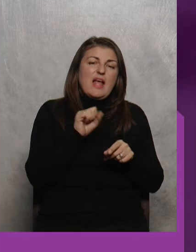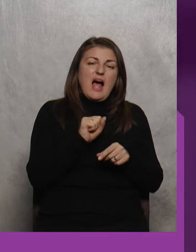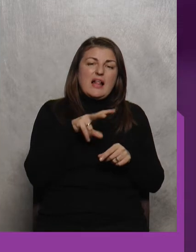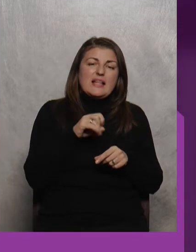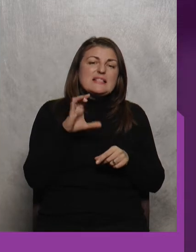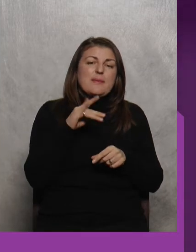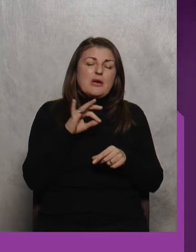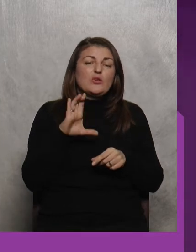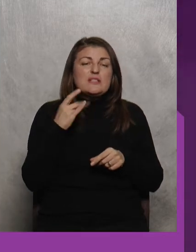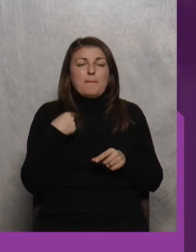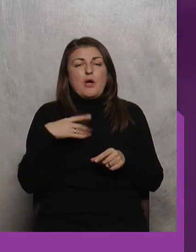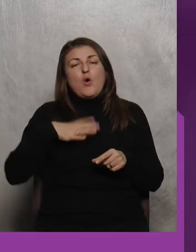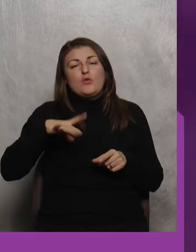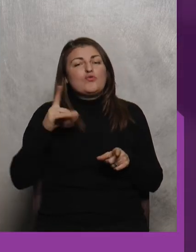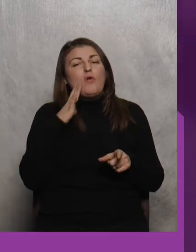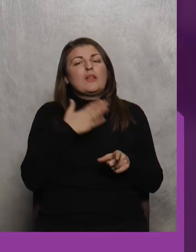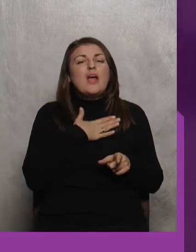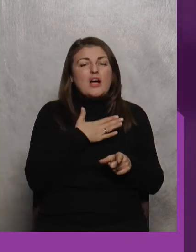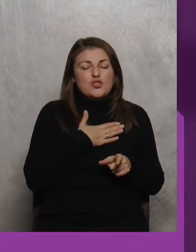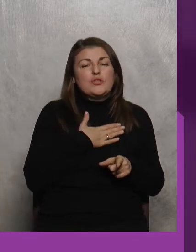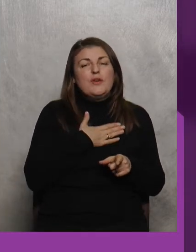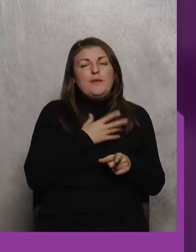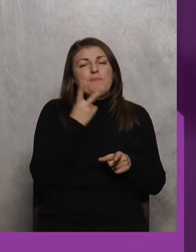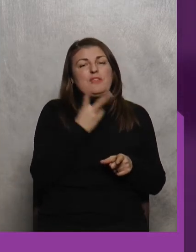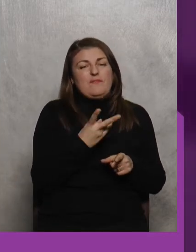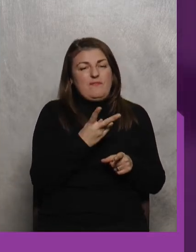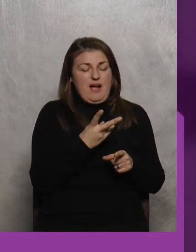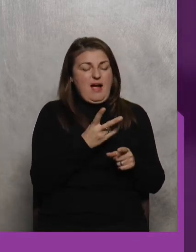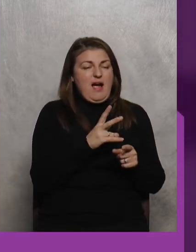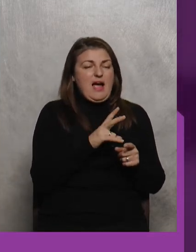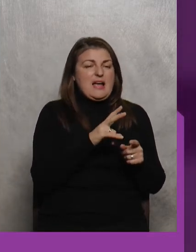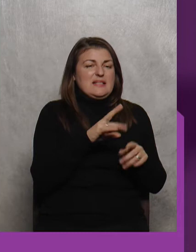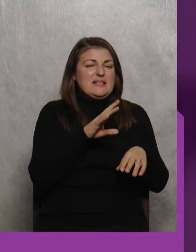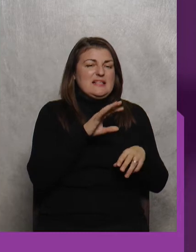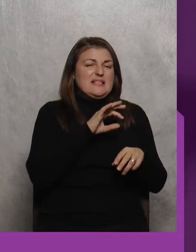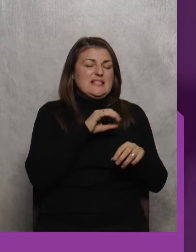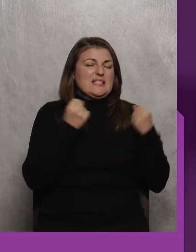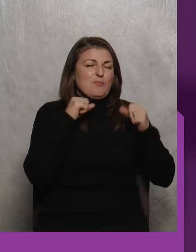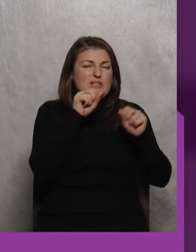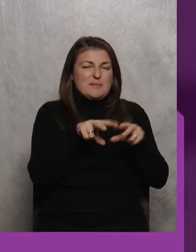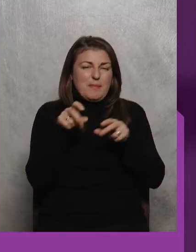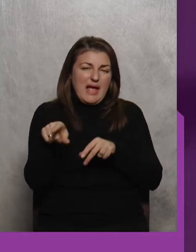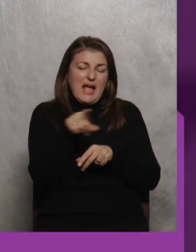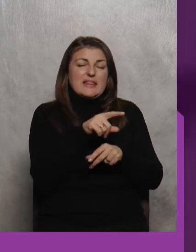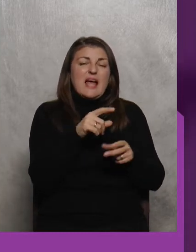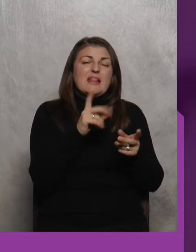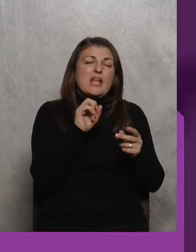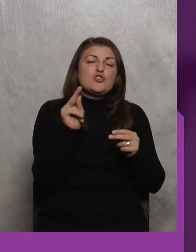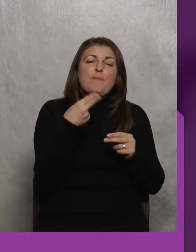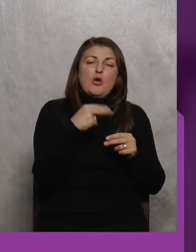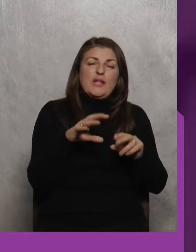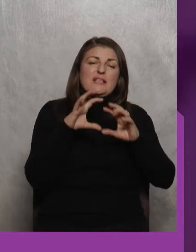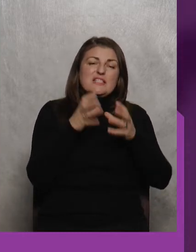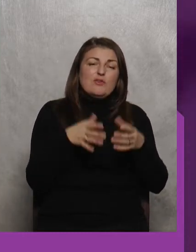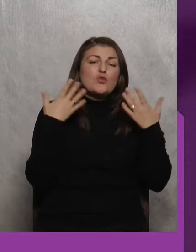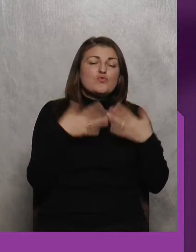Семеренко Сергій, ми очікуємо, що наші два провідних спортсмена, як Касьяненко Володимир і Семеренко Сергій, на чемпіонаті світу